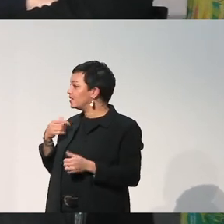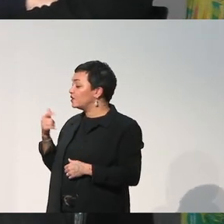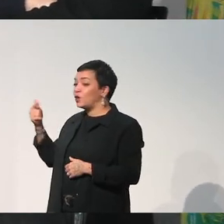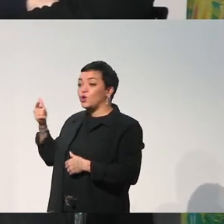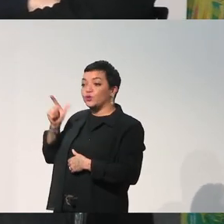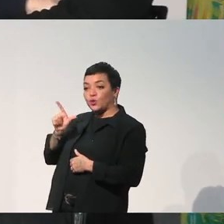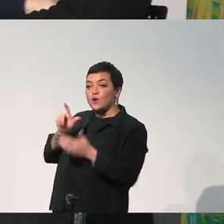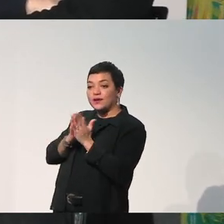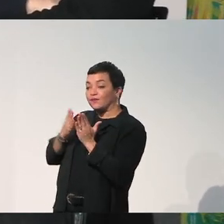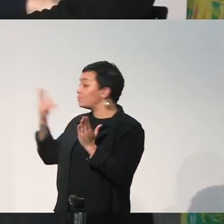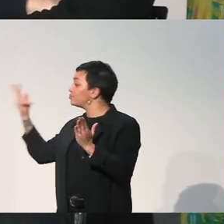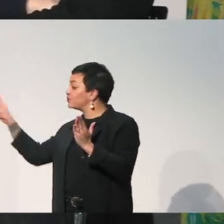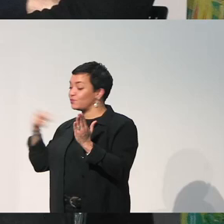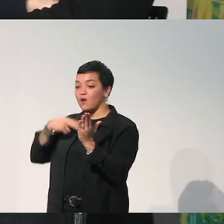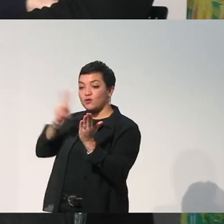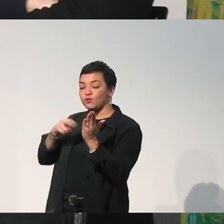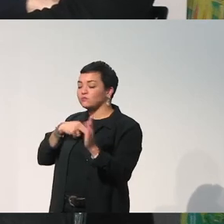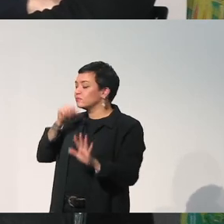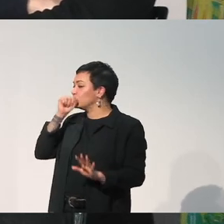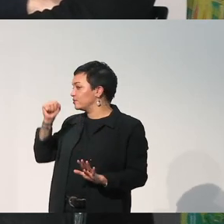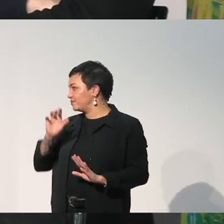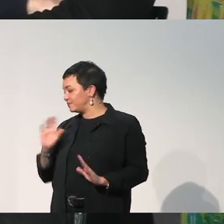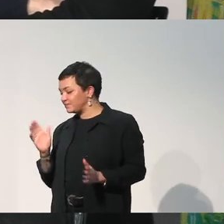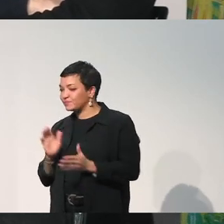encore le troisième, mais je connaissais très bien ce que tu faisais, j'adore même.